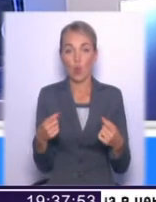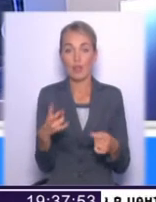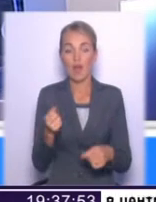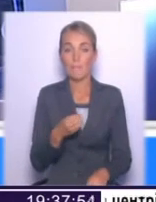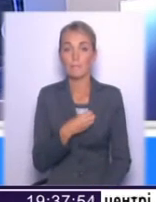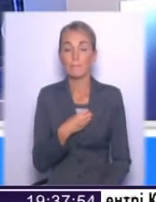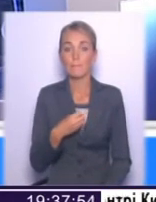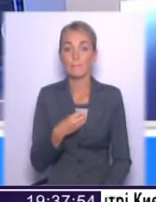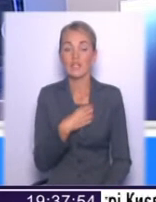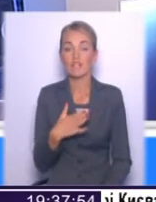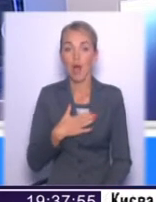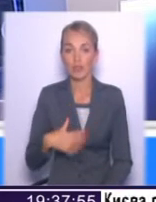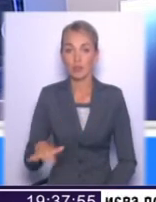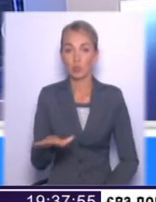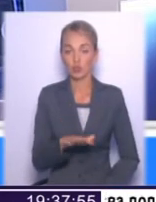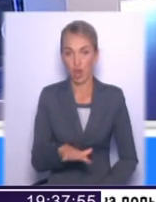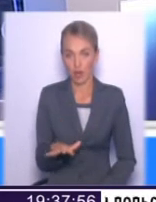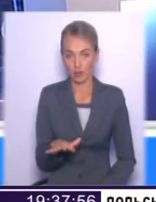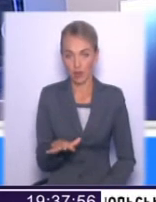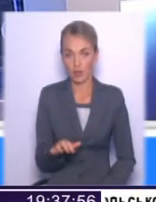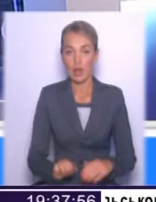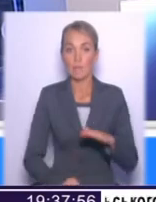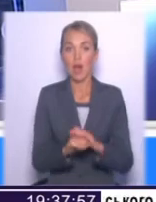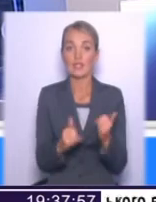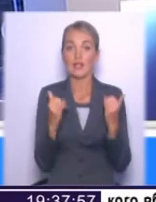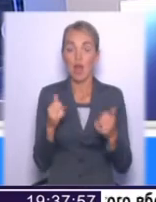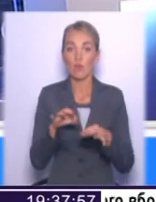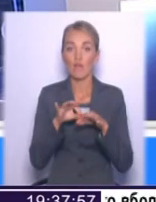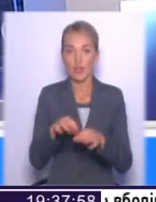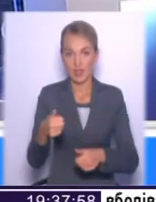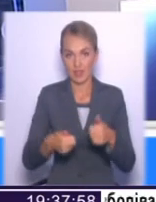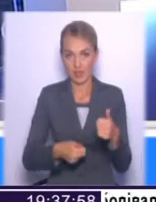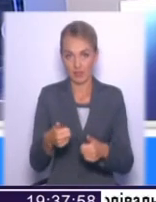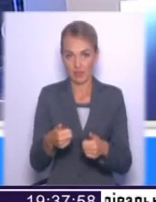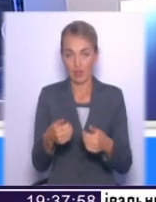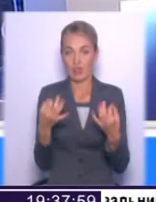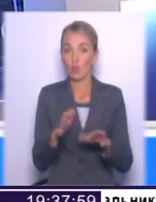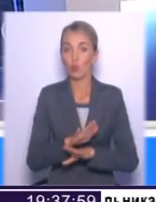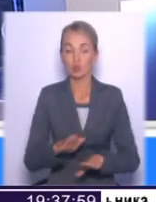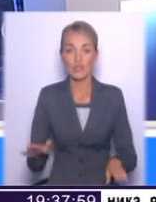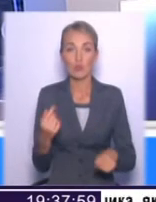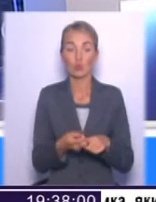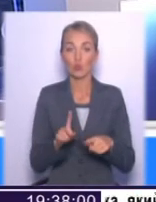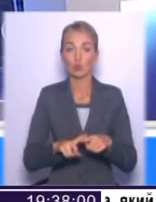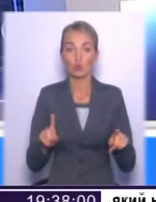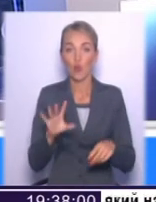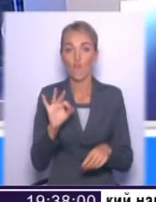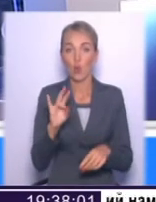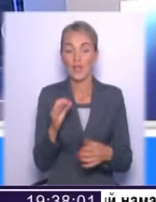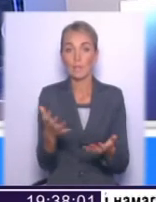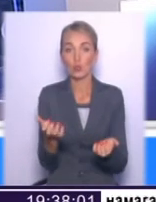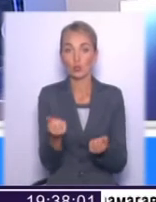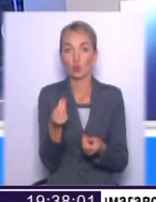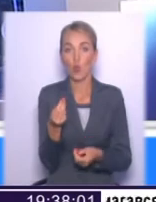приватних площадках бази для проведення тендерів. Це недопустимо, тому що вони беруть комісію і